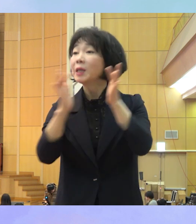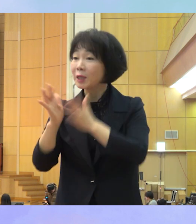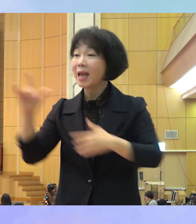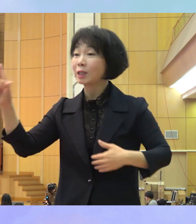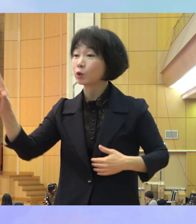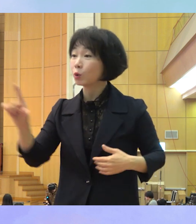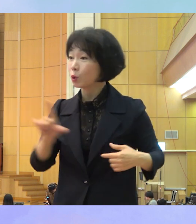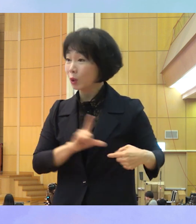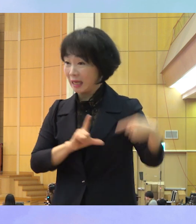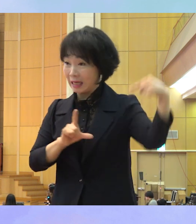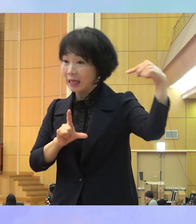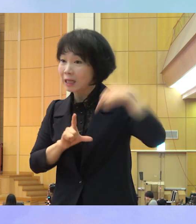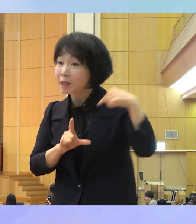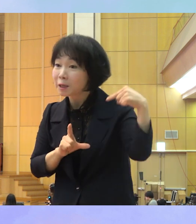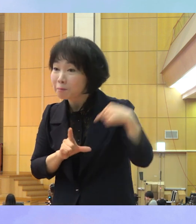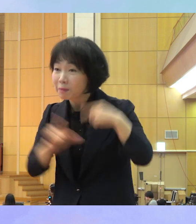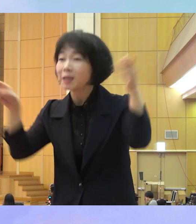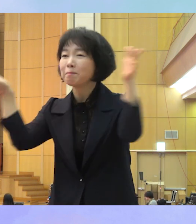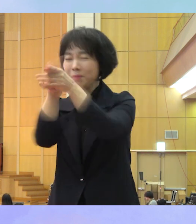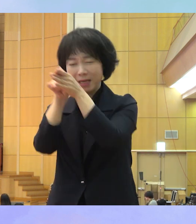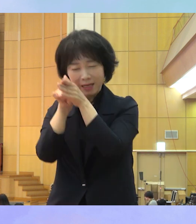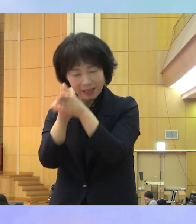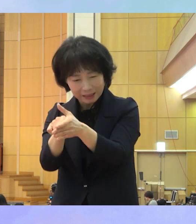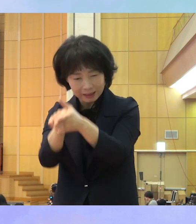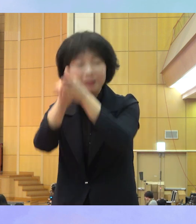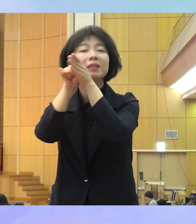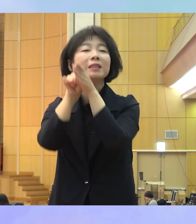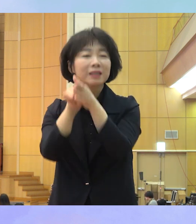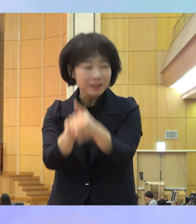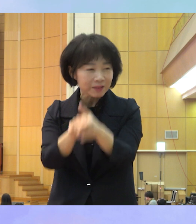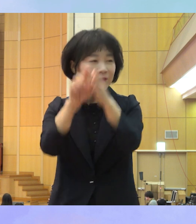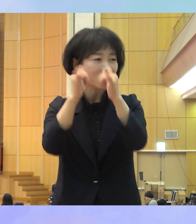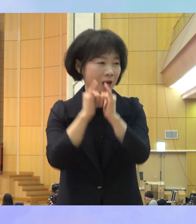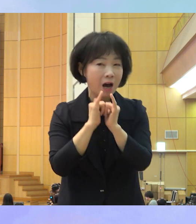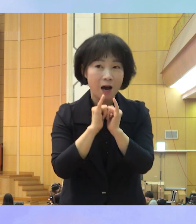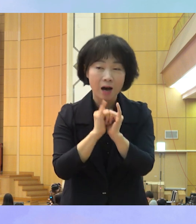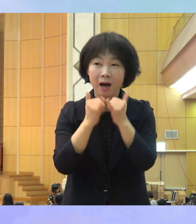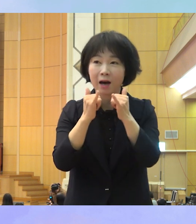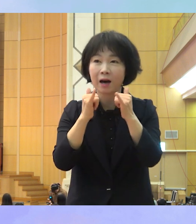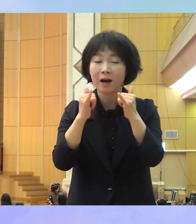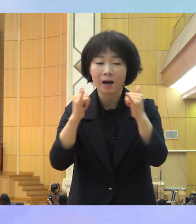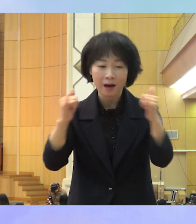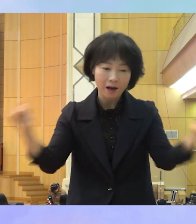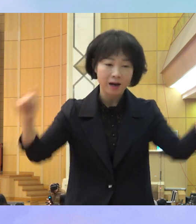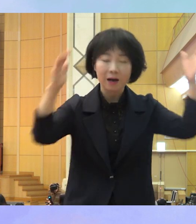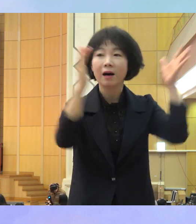자. 예수 이름을 믿는